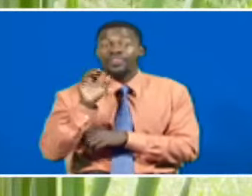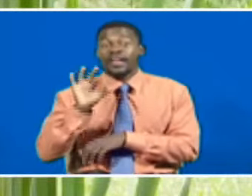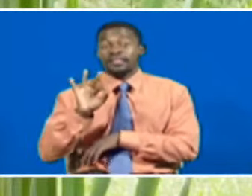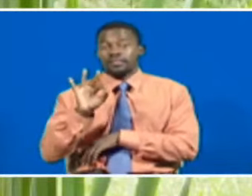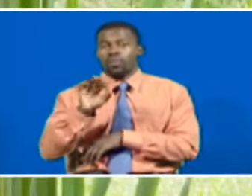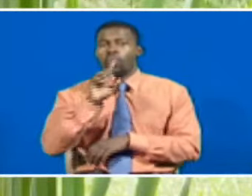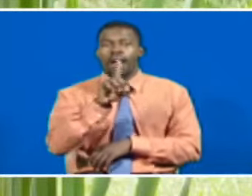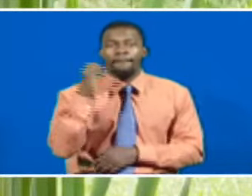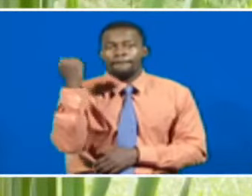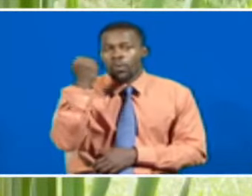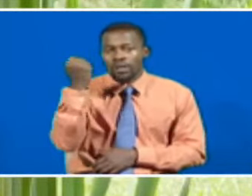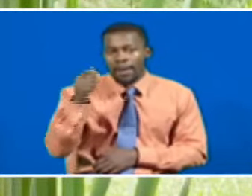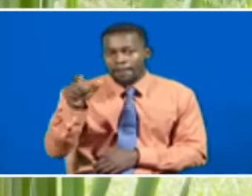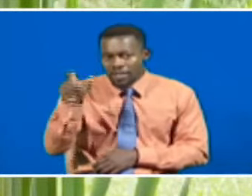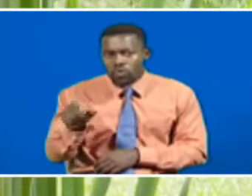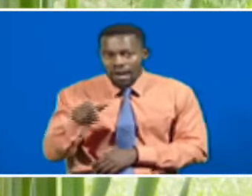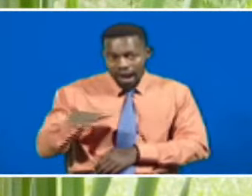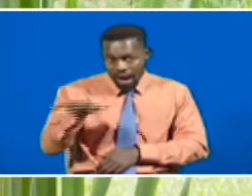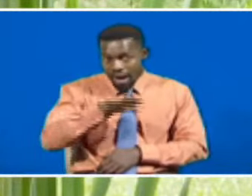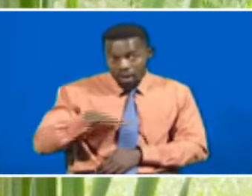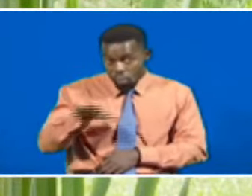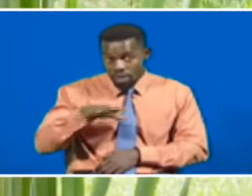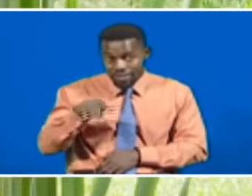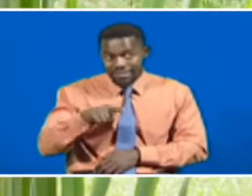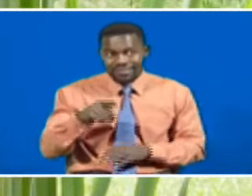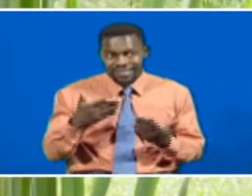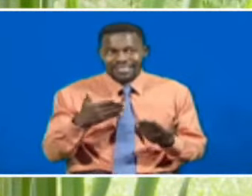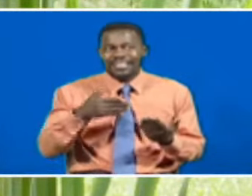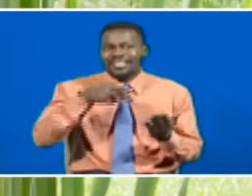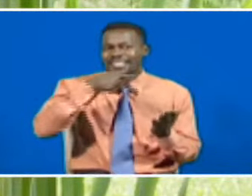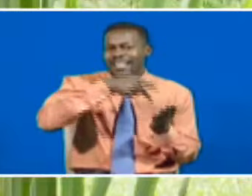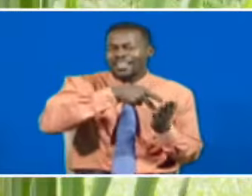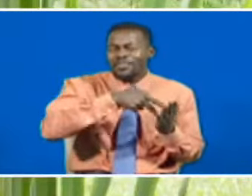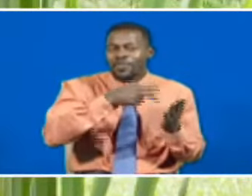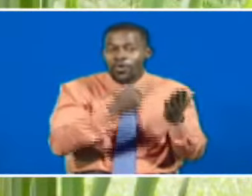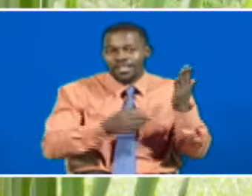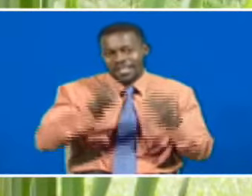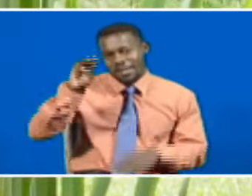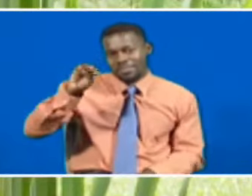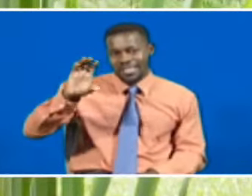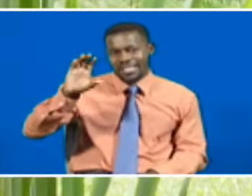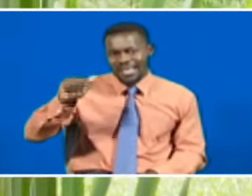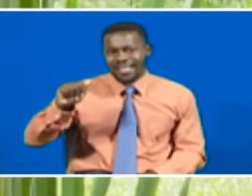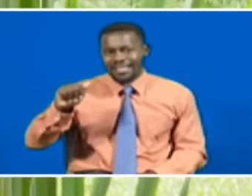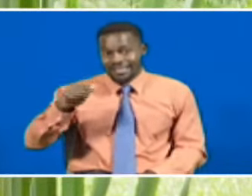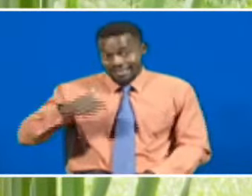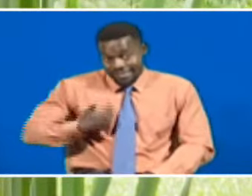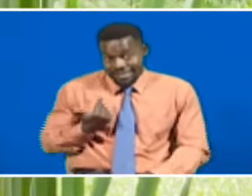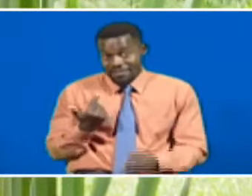Kados kutoka area hiyo, alikuwa anatafuta mpaka wale bado ni MCA, na tukaweza kukutana